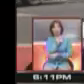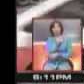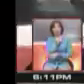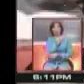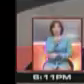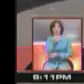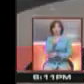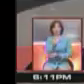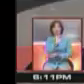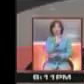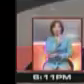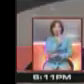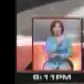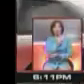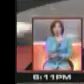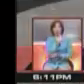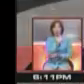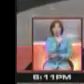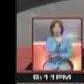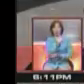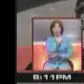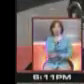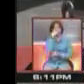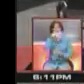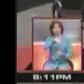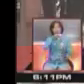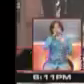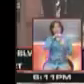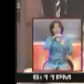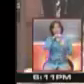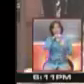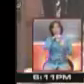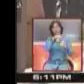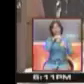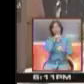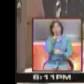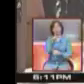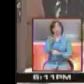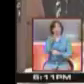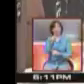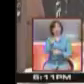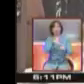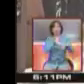ng Rojas Boulevard na exclusive lang para sa mga delegado ng summit. June Leola, News 5.